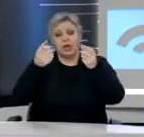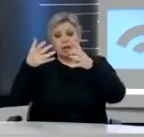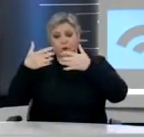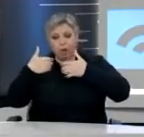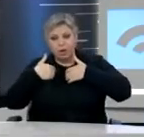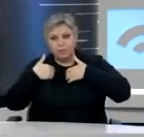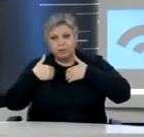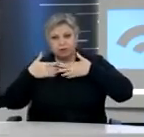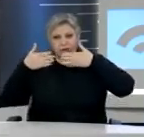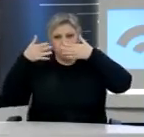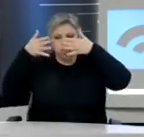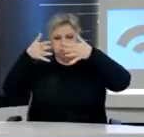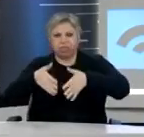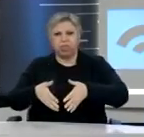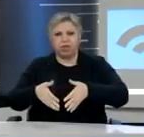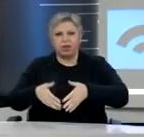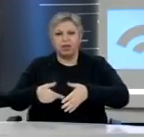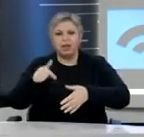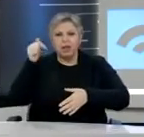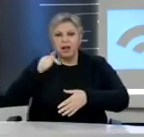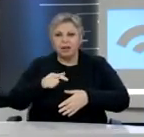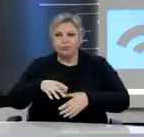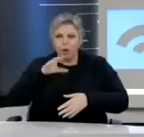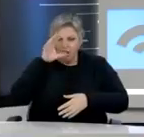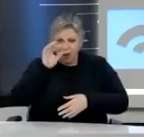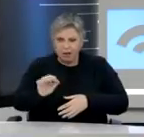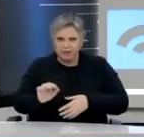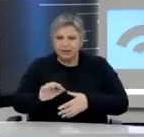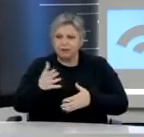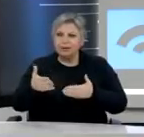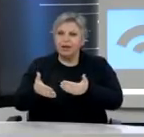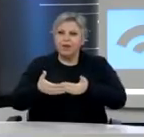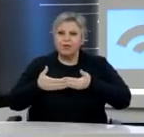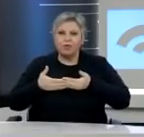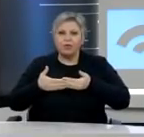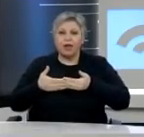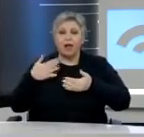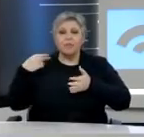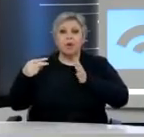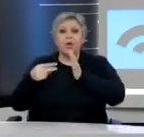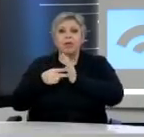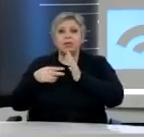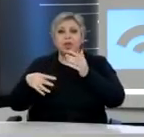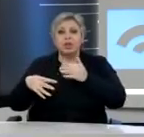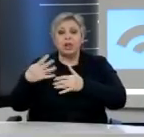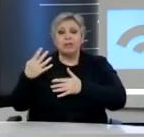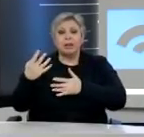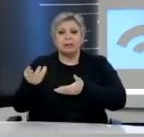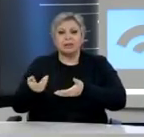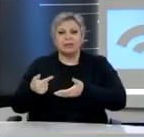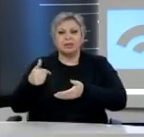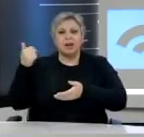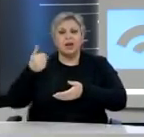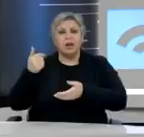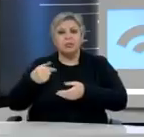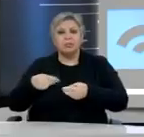μας πολιτικής, διότι ο ελληνικός λαός θυμάται, ξέρει ότι το 2014 η ανεργία ήταν στο 28%